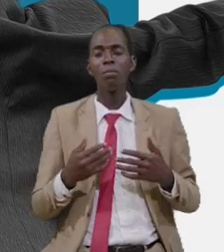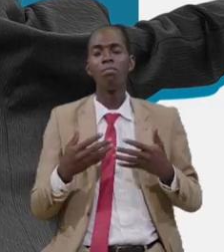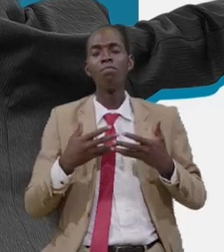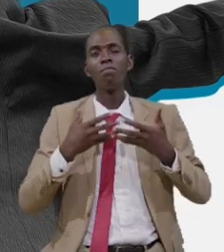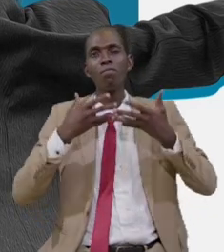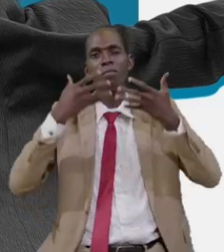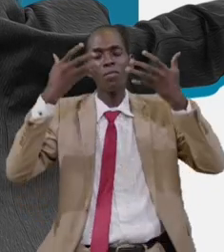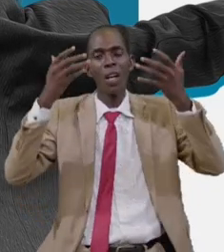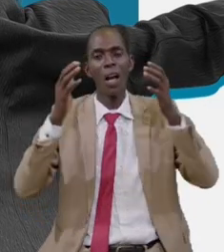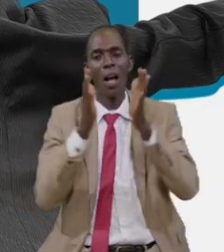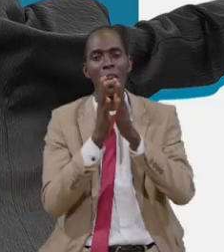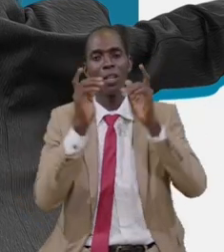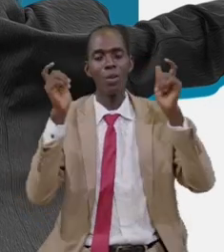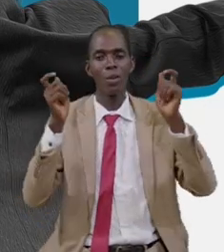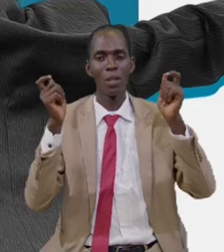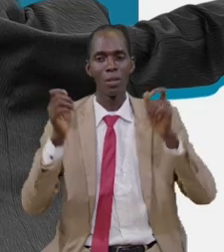Crie Alléluia.